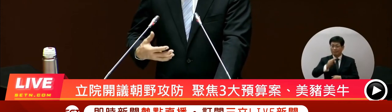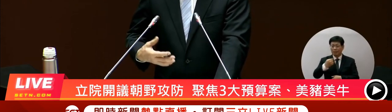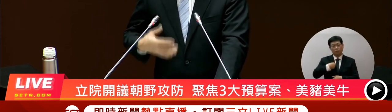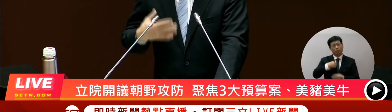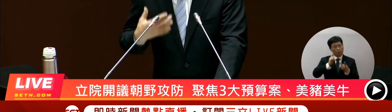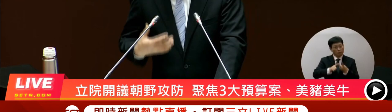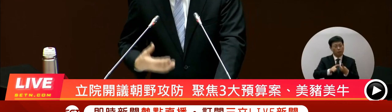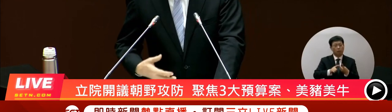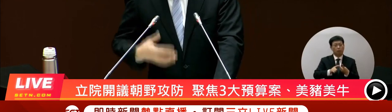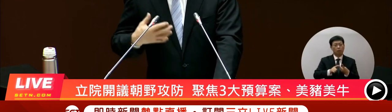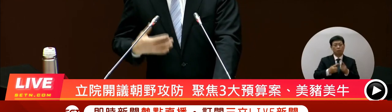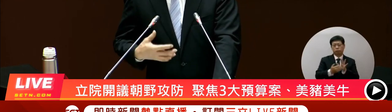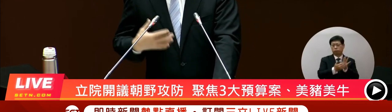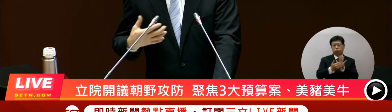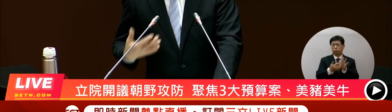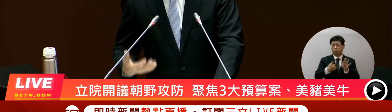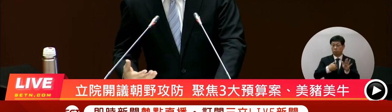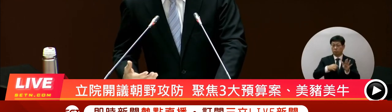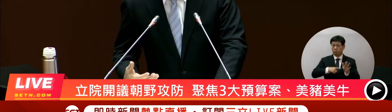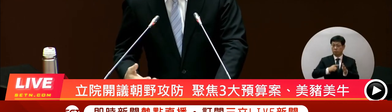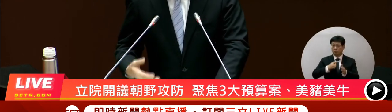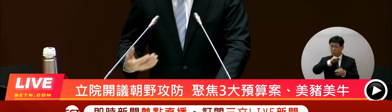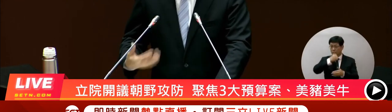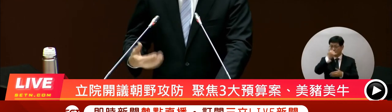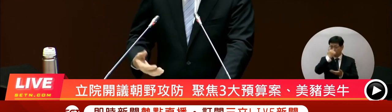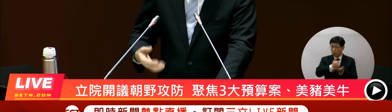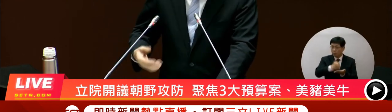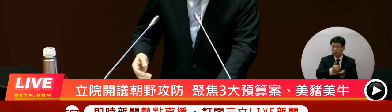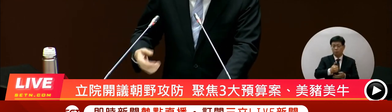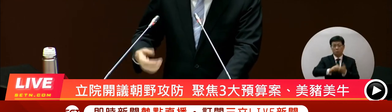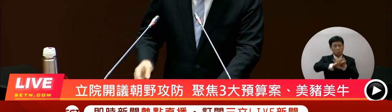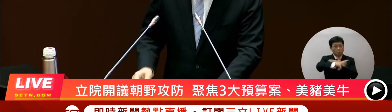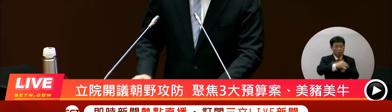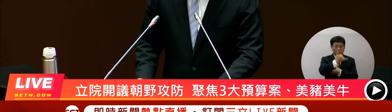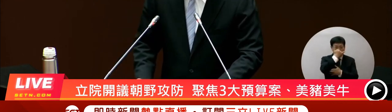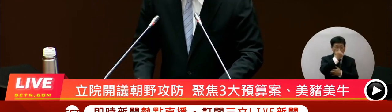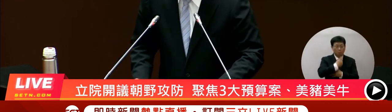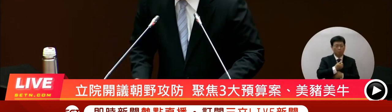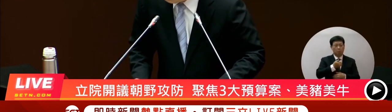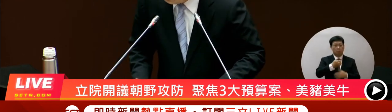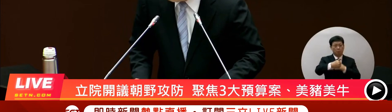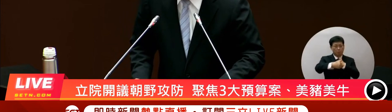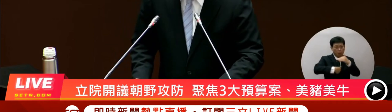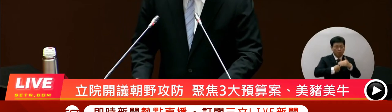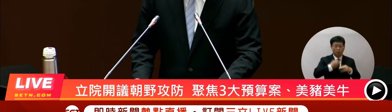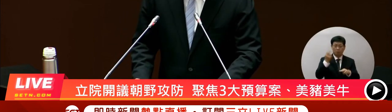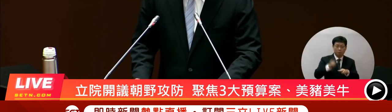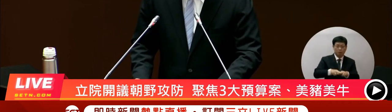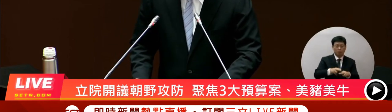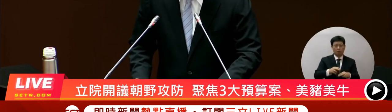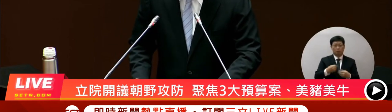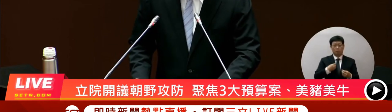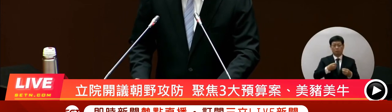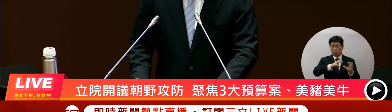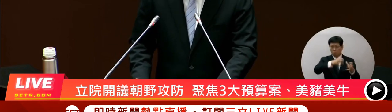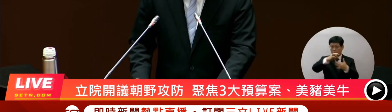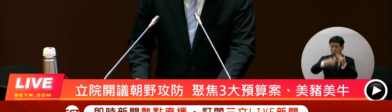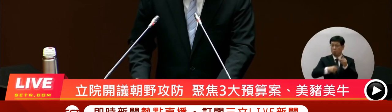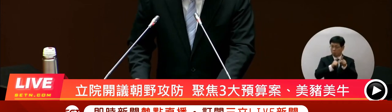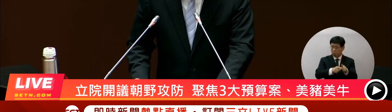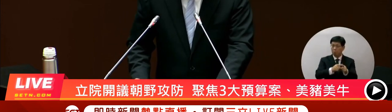面要让台湾的猪肉外销，一方面又禁止符合国际标